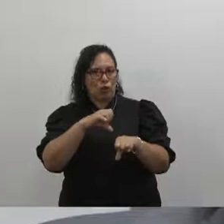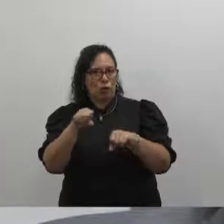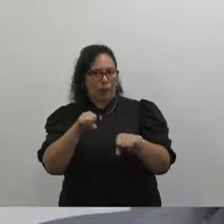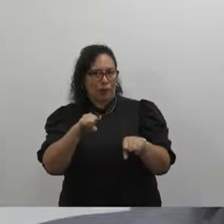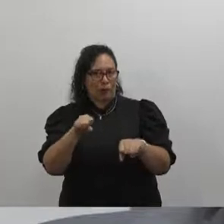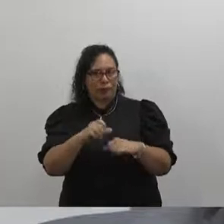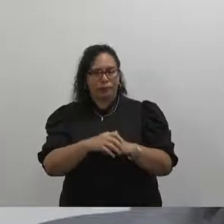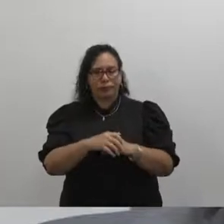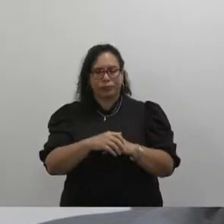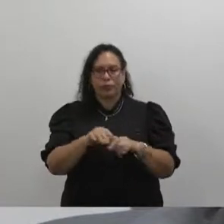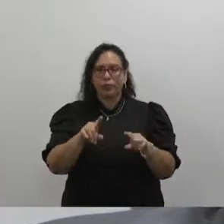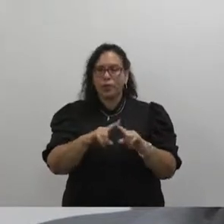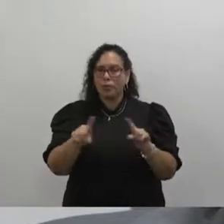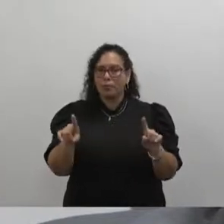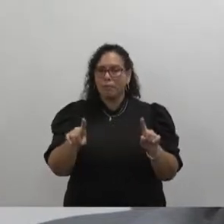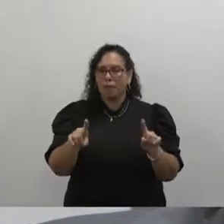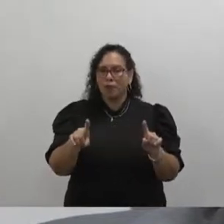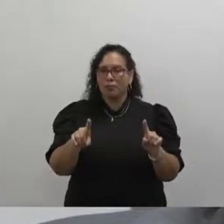khỏi khát ở